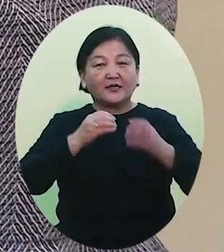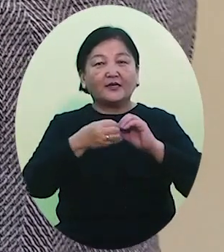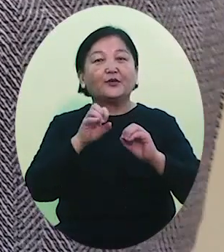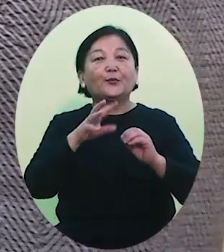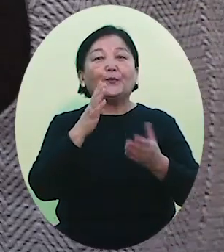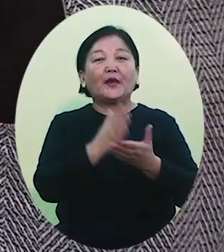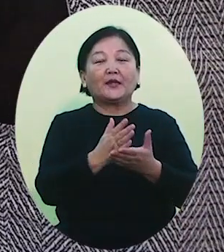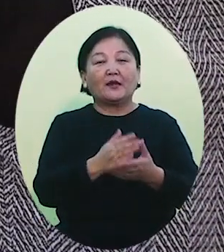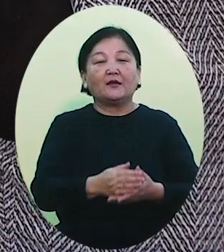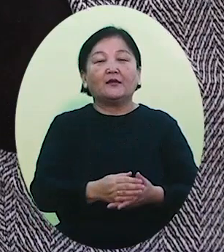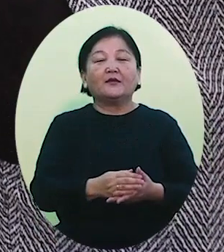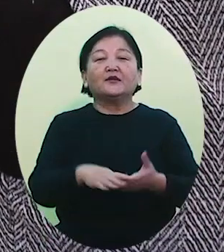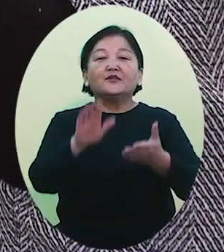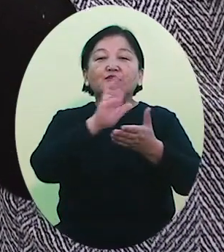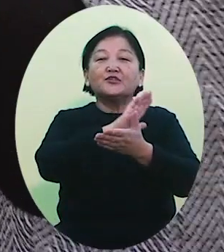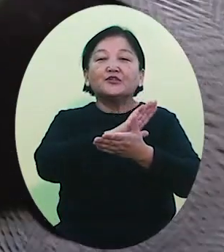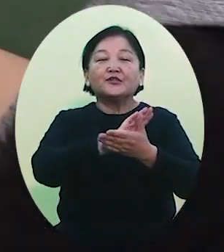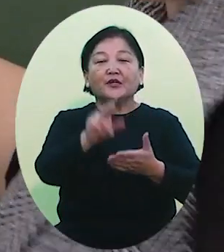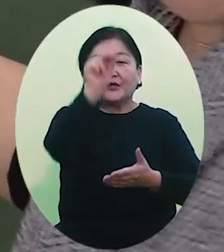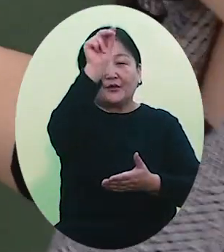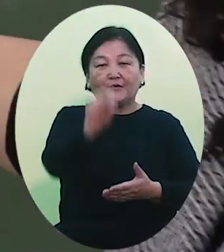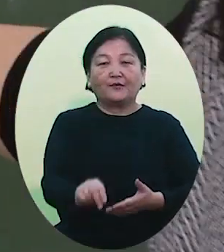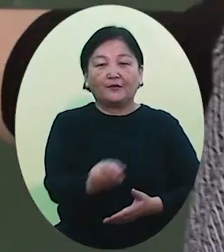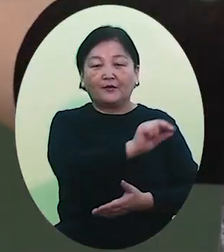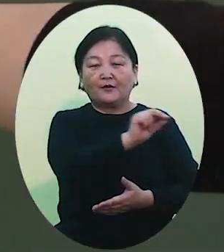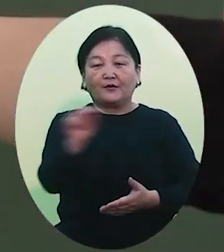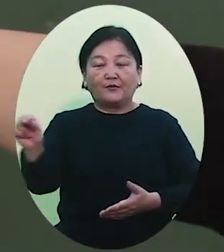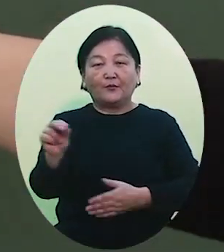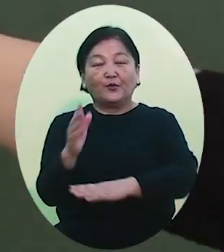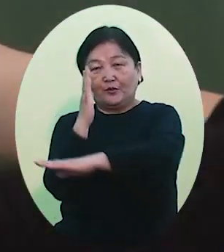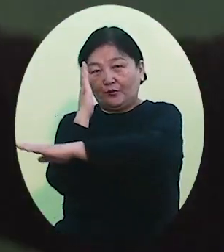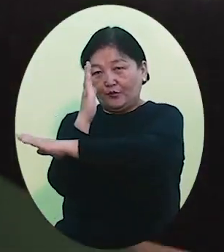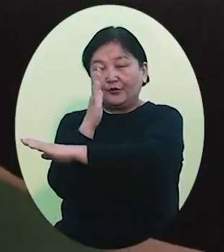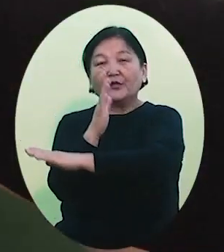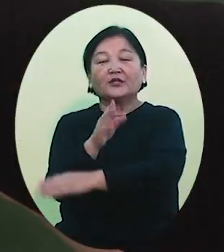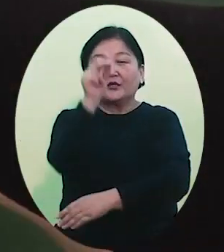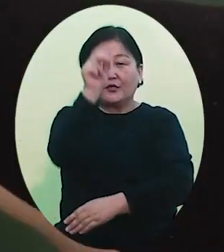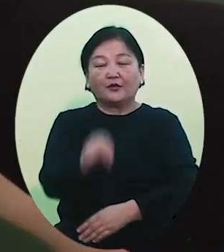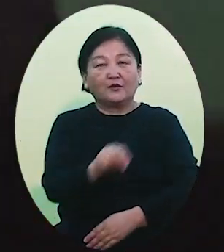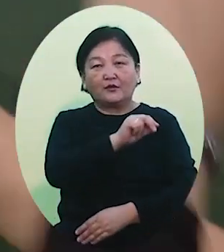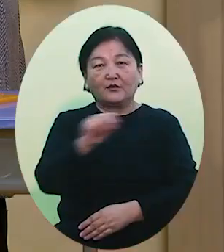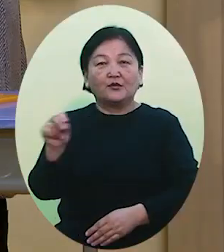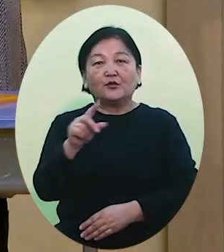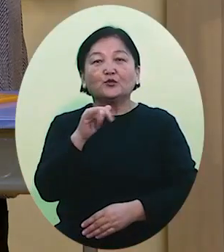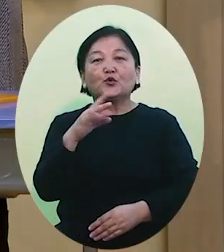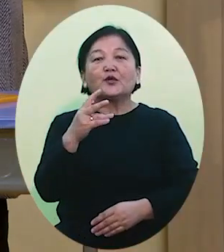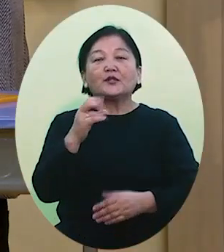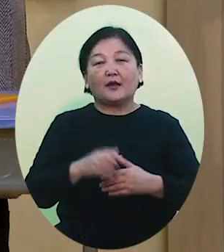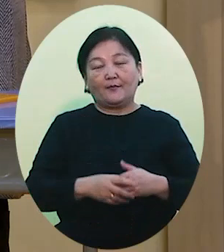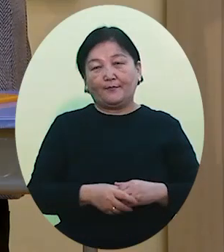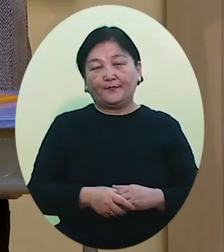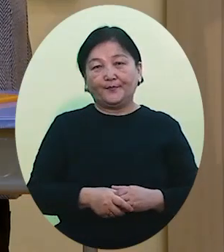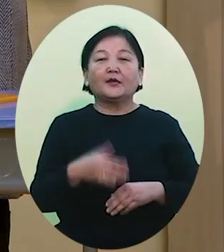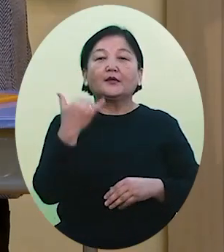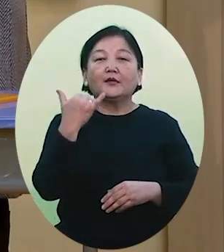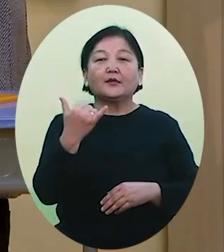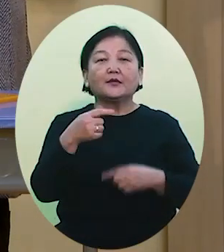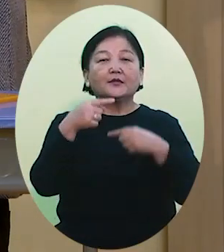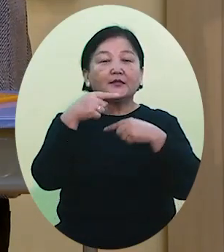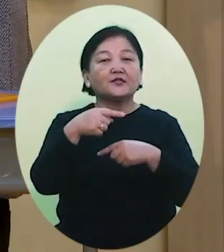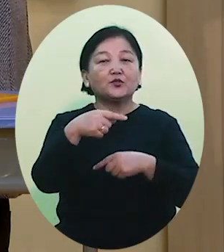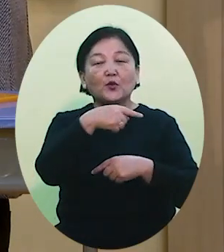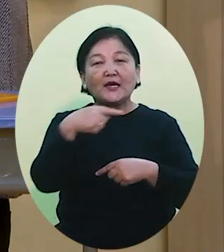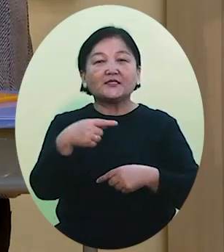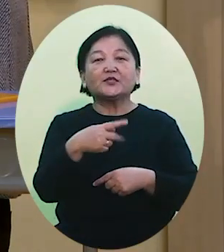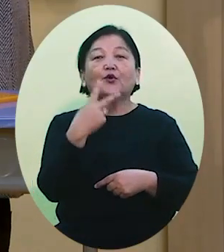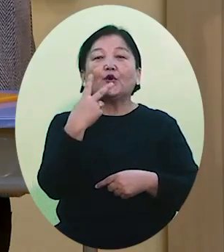За энийг мөн дахиад нэг өөр шинэ координатын хавтгаа зураад тэмдэглэе. За y тэнцүү хас